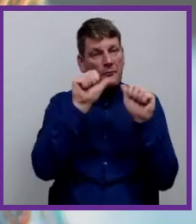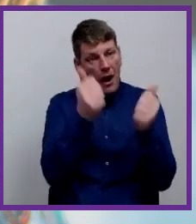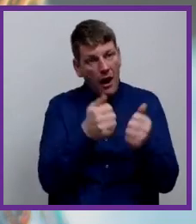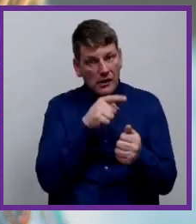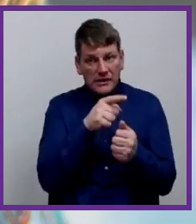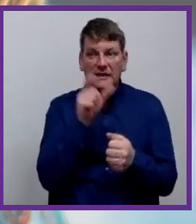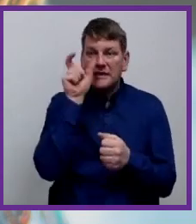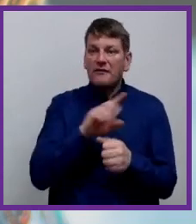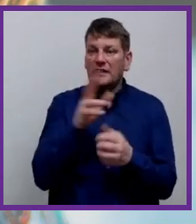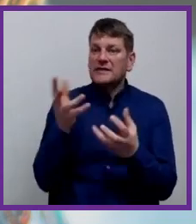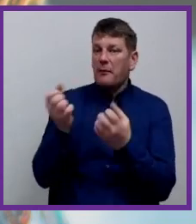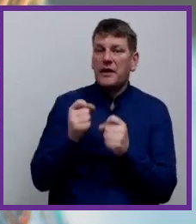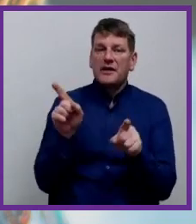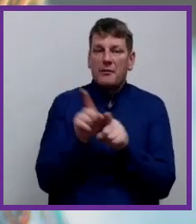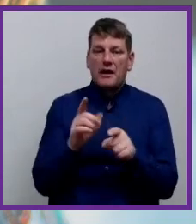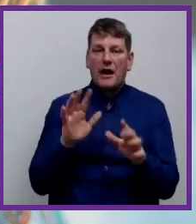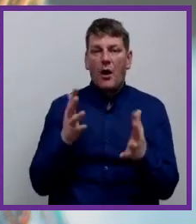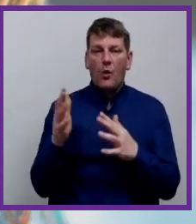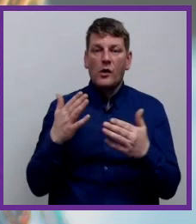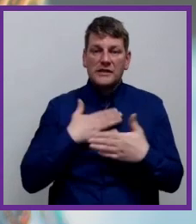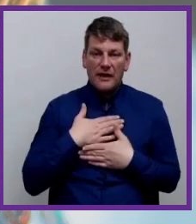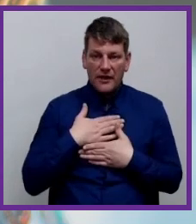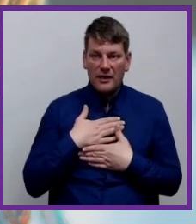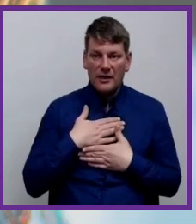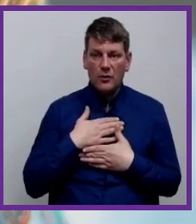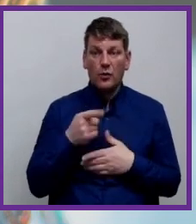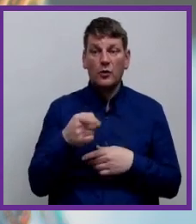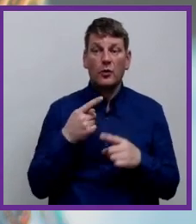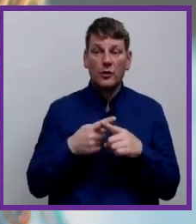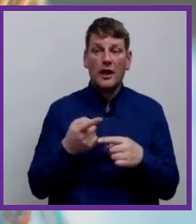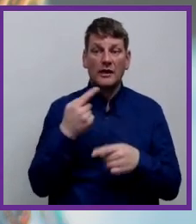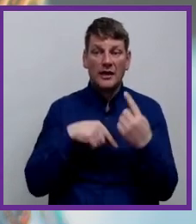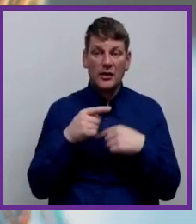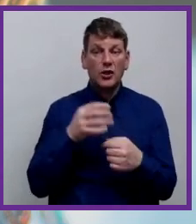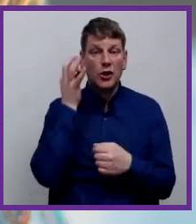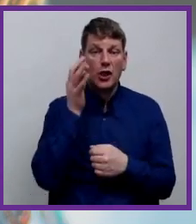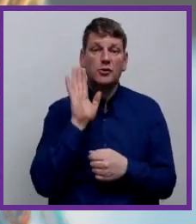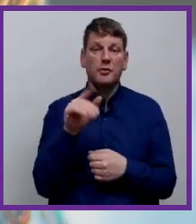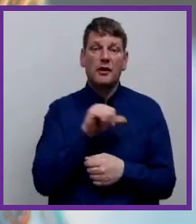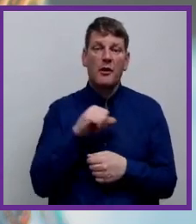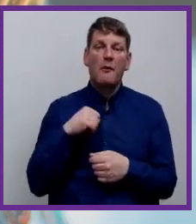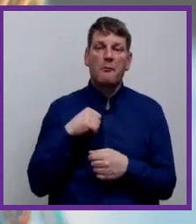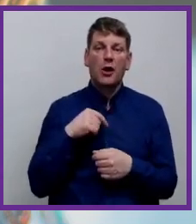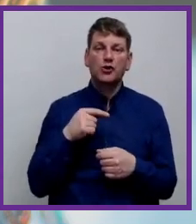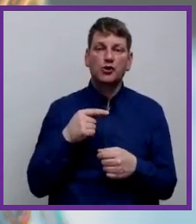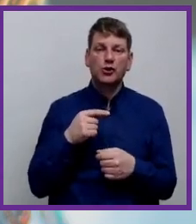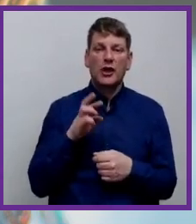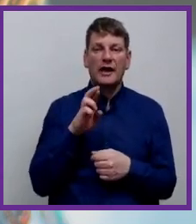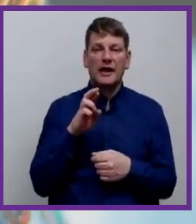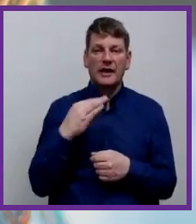cilvēks nepieņem arī kaut ko sevi. Un atgriežoties tieši pie tādas pašrefleksijas saistībā ar